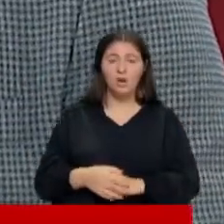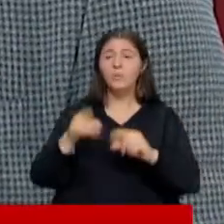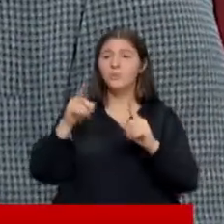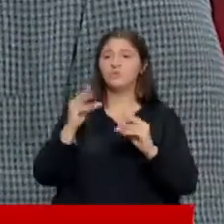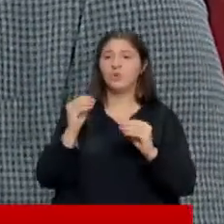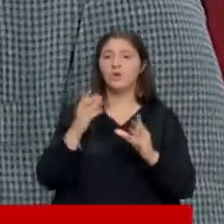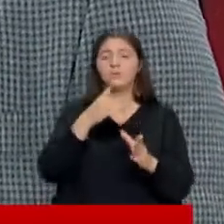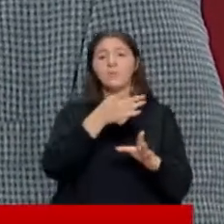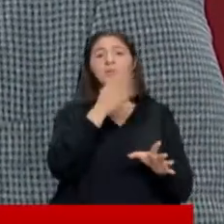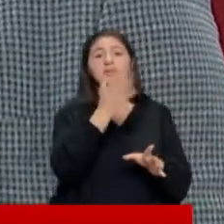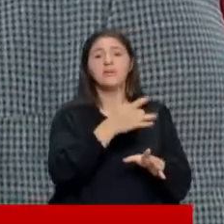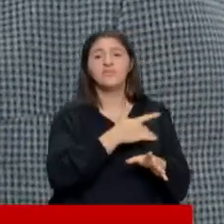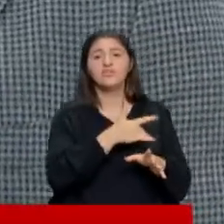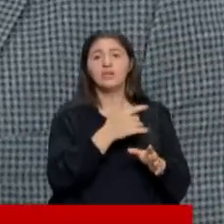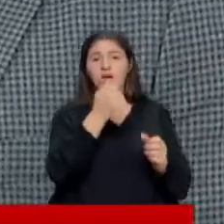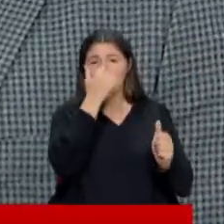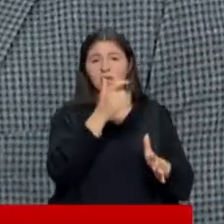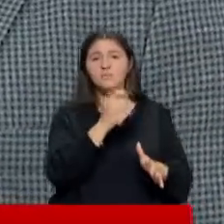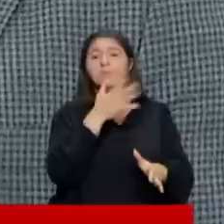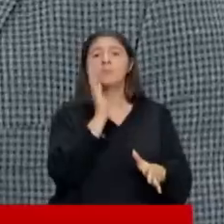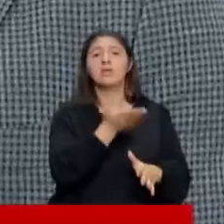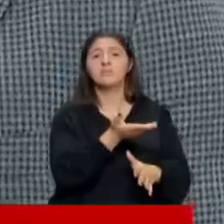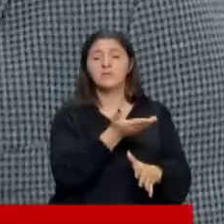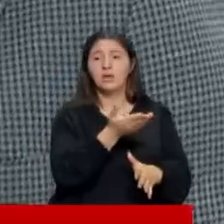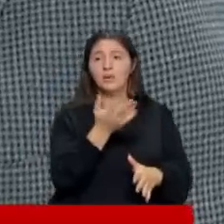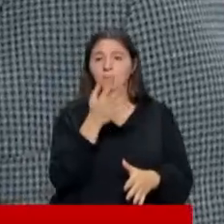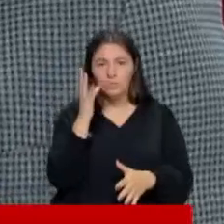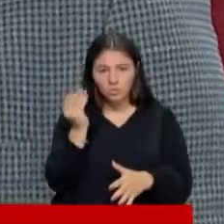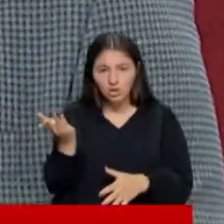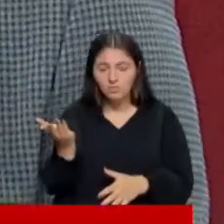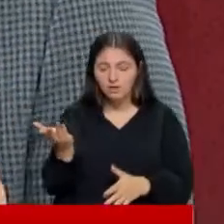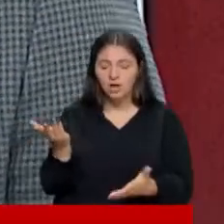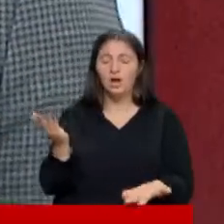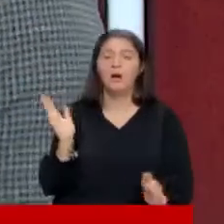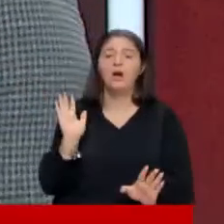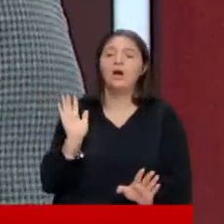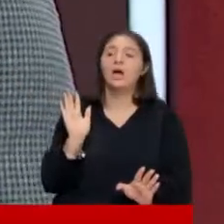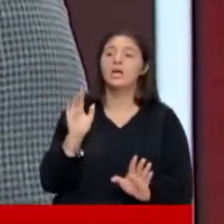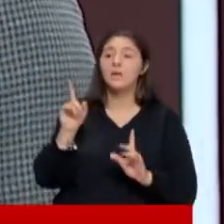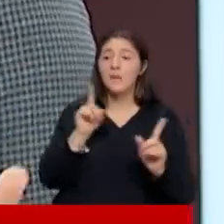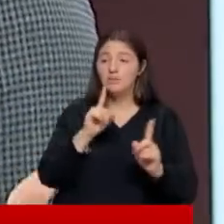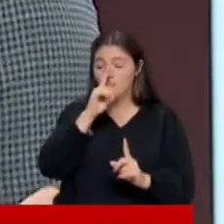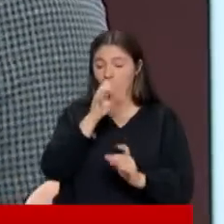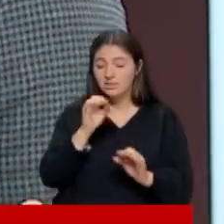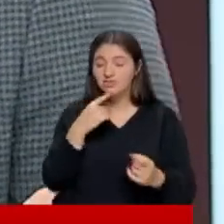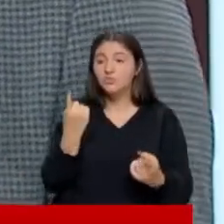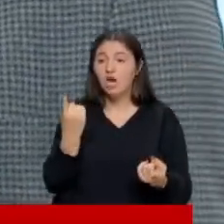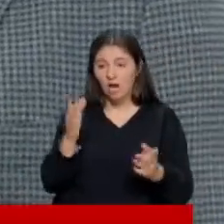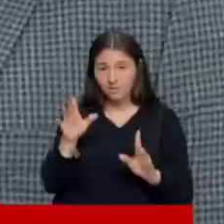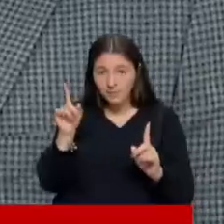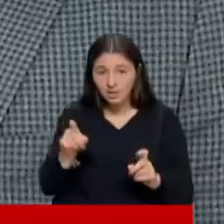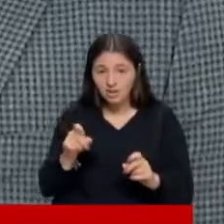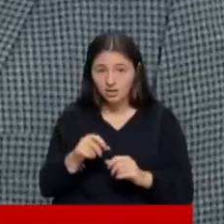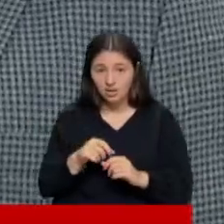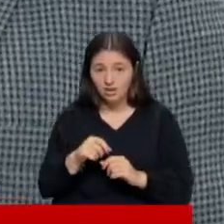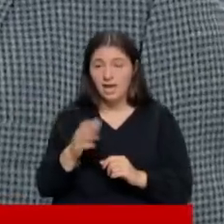çok acil bilmezler mi vicdanları kanatacağını bilmezler mi yani böyle ama Tara şimdi yargı bağımsızlığı diye bir şey kaldı mı